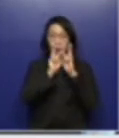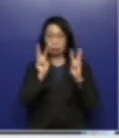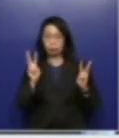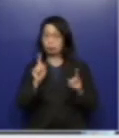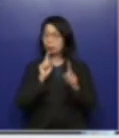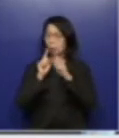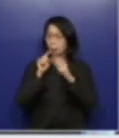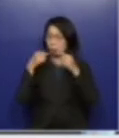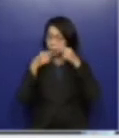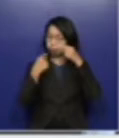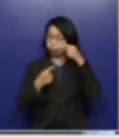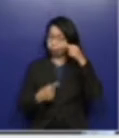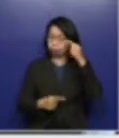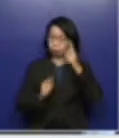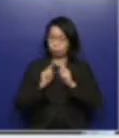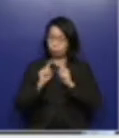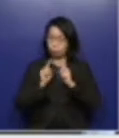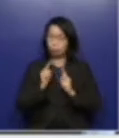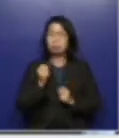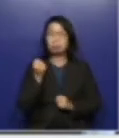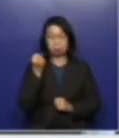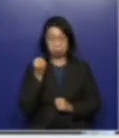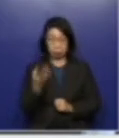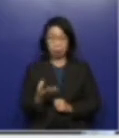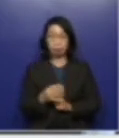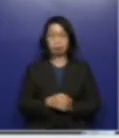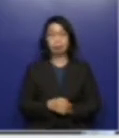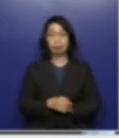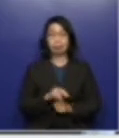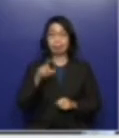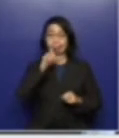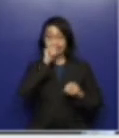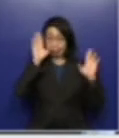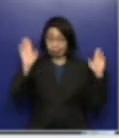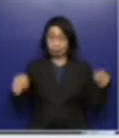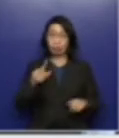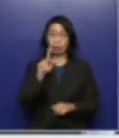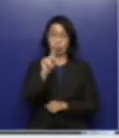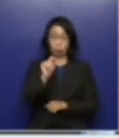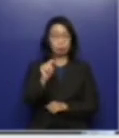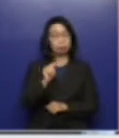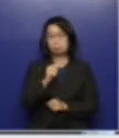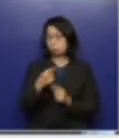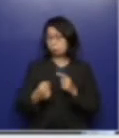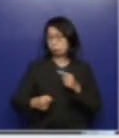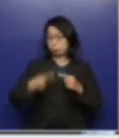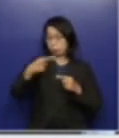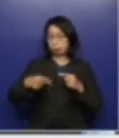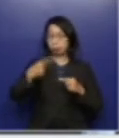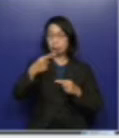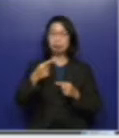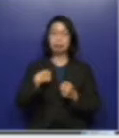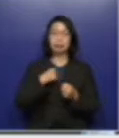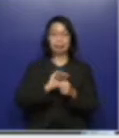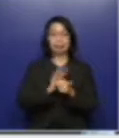พากษ์วิจารณ์กันเยอะมากนะครับ Twitter ขึ้นเป็นดับหนึ่งเรื่องของการ